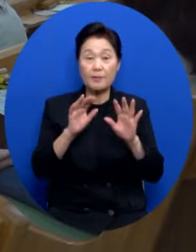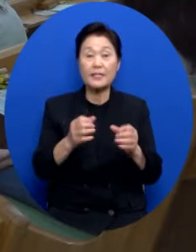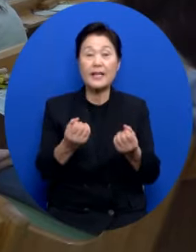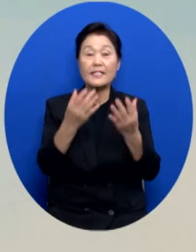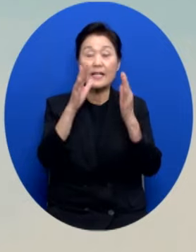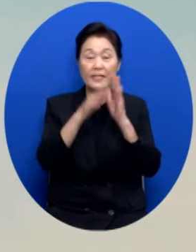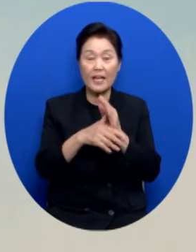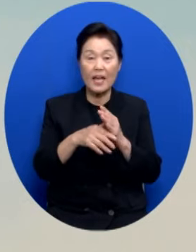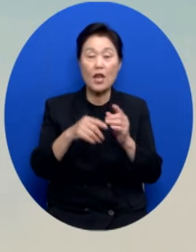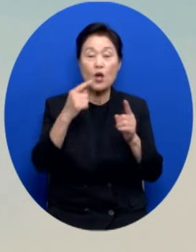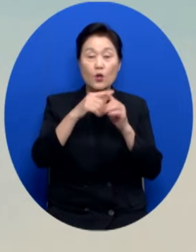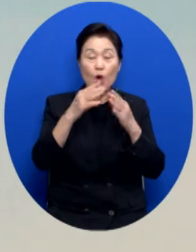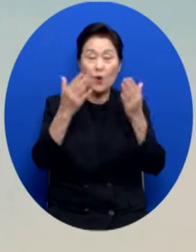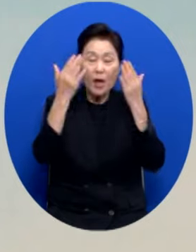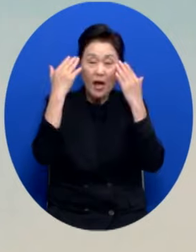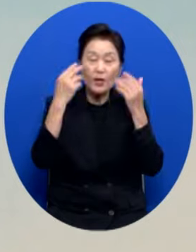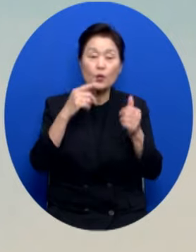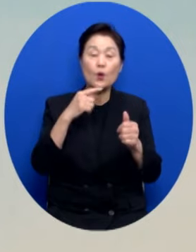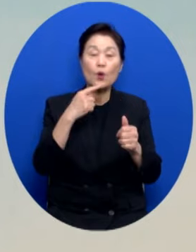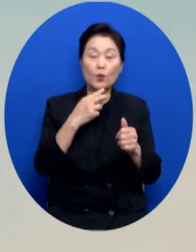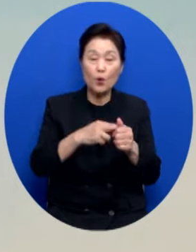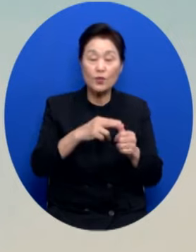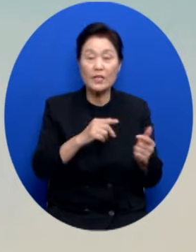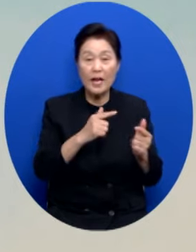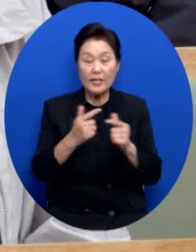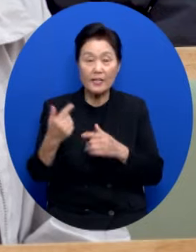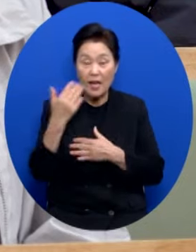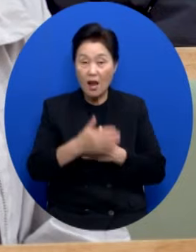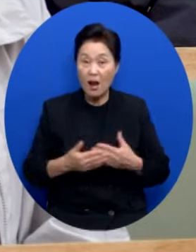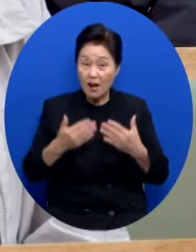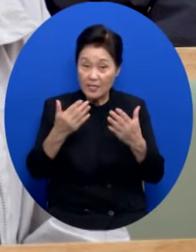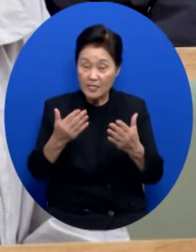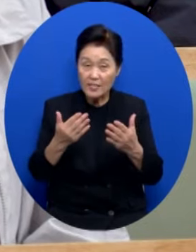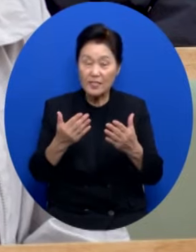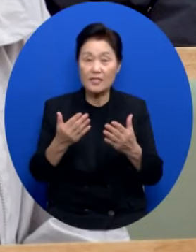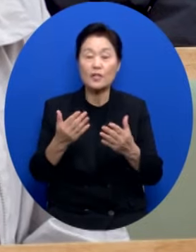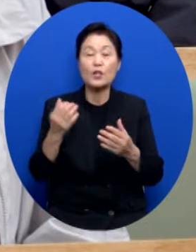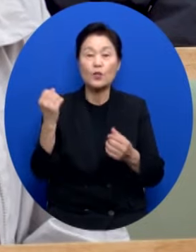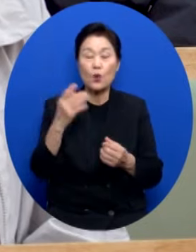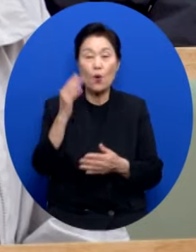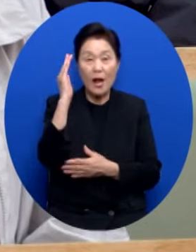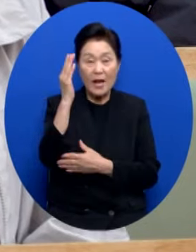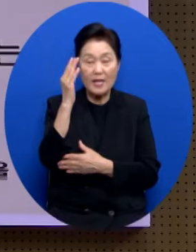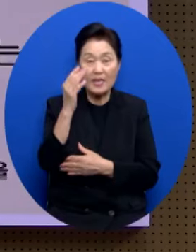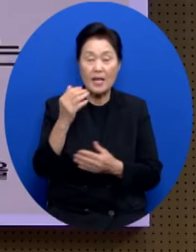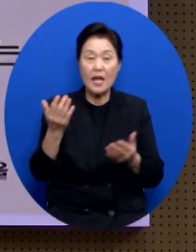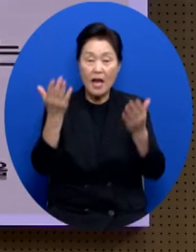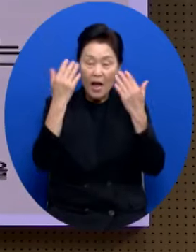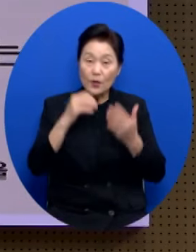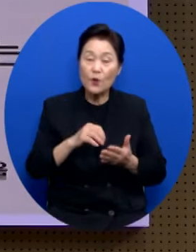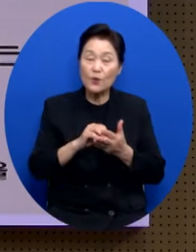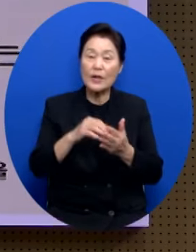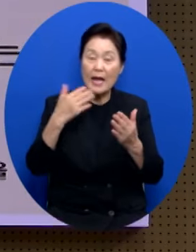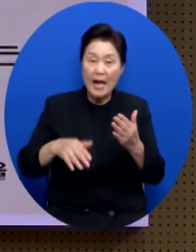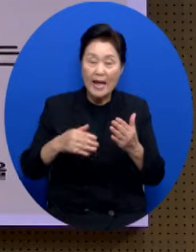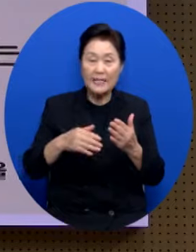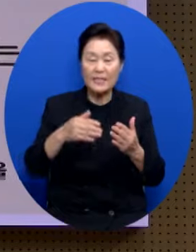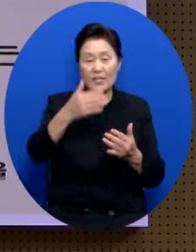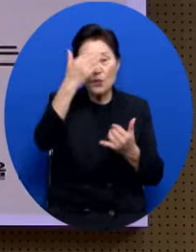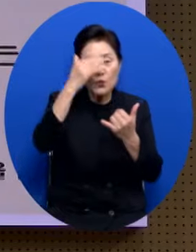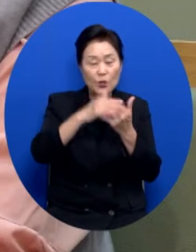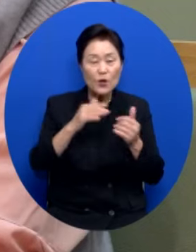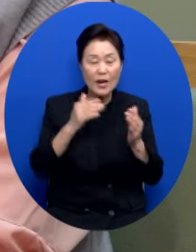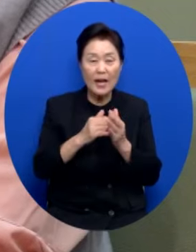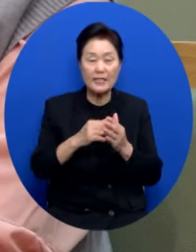행사에서는 교회학교 교사의 사명의식을 고취하는 공통 강의를 시작으로 미취학 아동부터 청소년까지 연령대별